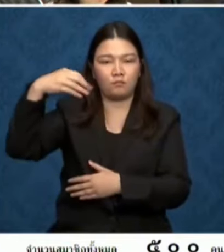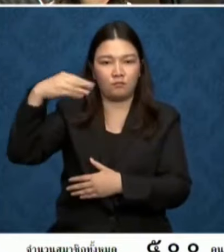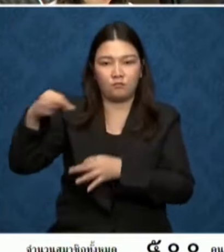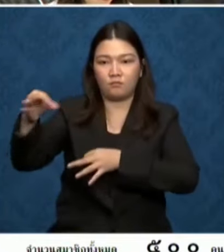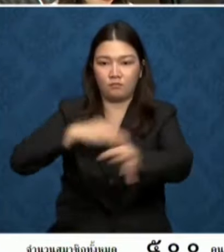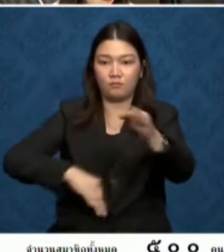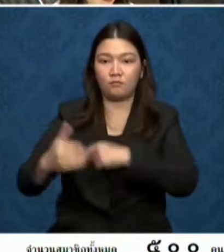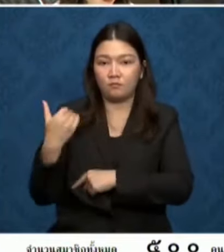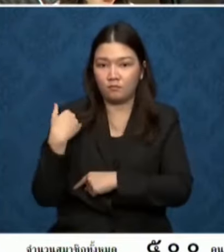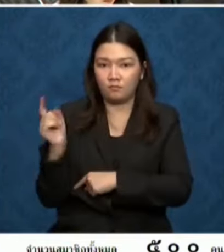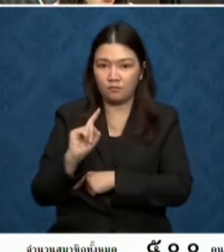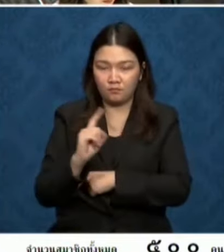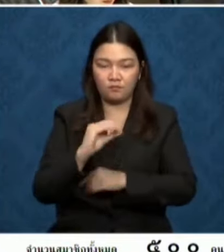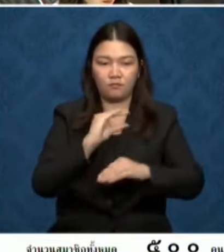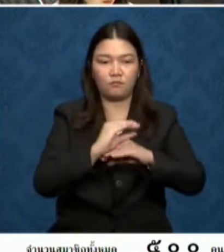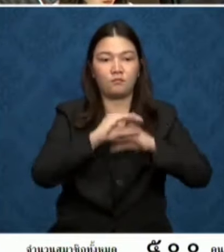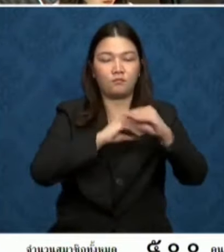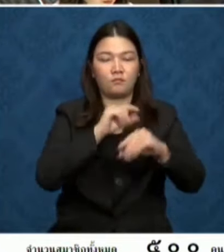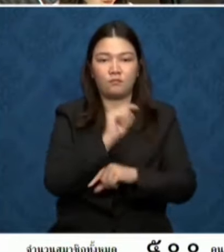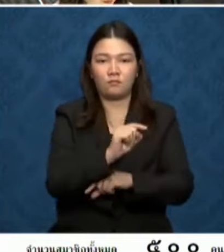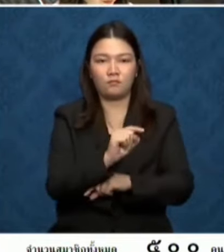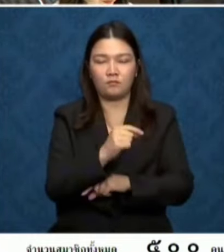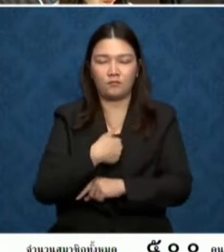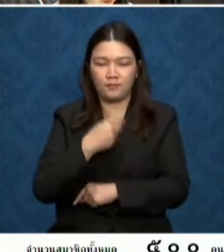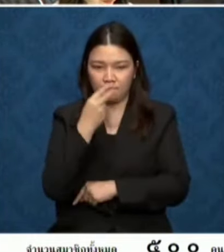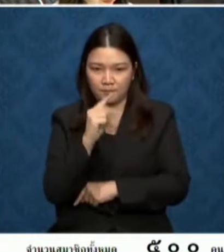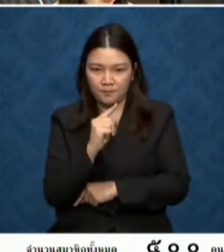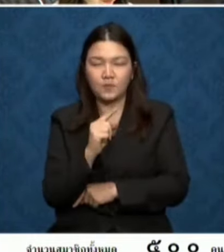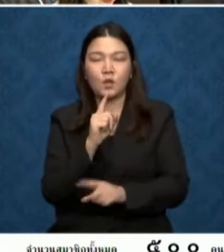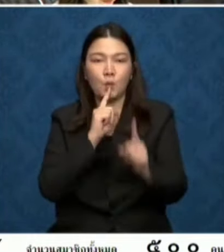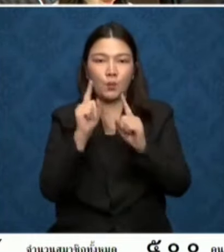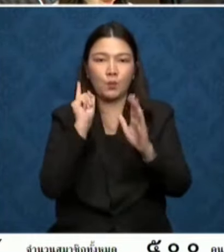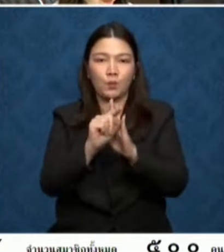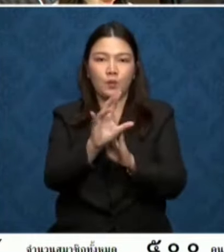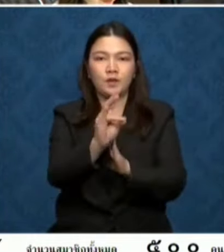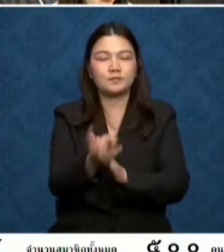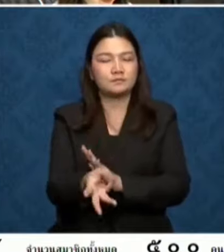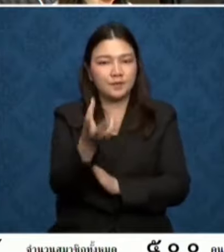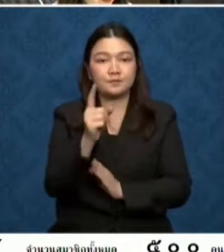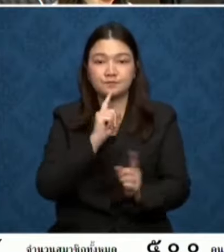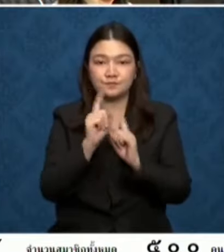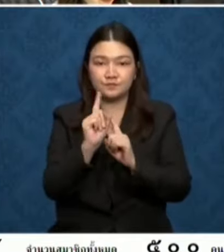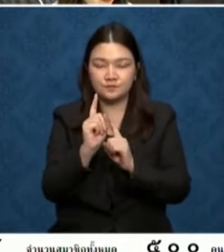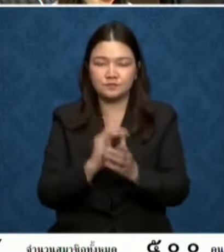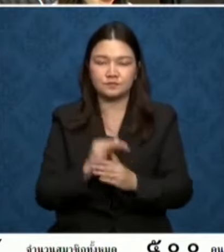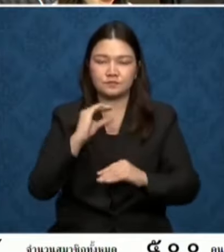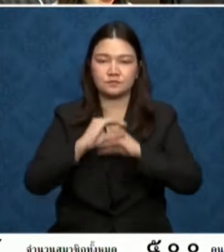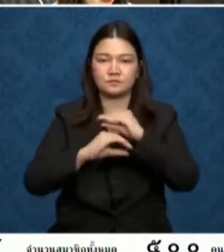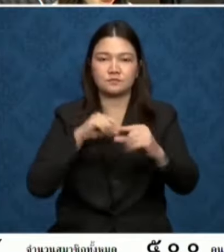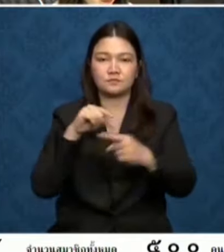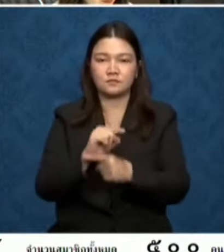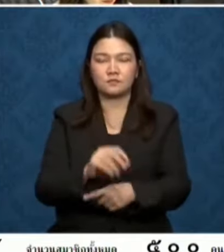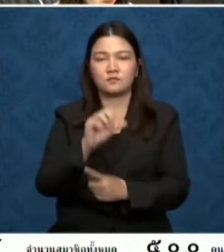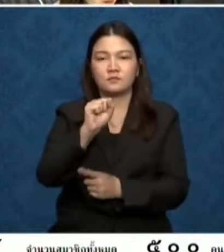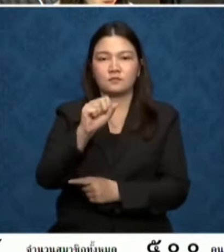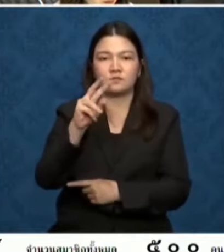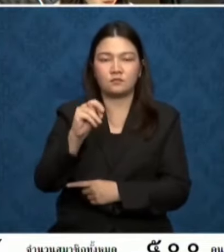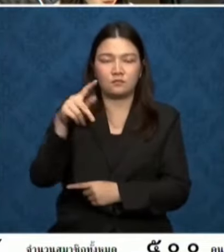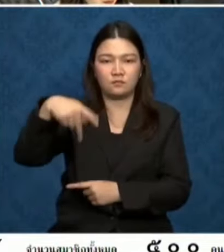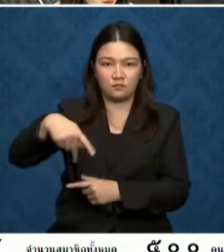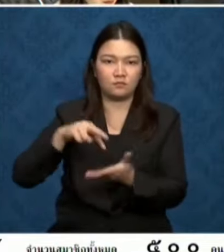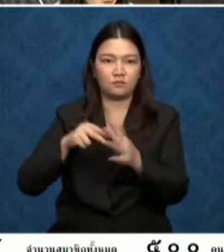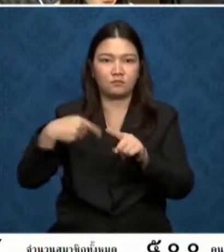ก็ยังมีอีกโครงการนึงค่ะที่ดิฉันขอใช้เวลา7นาทีในการพูดถึงนะคะก็คือโครงการของสนพ.นะคะสำนักง